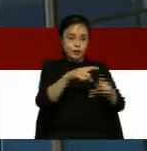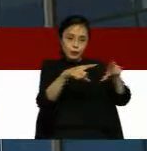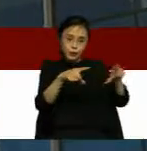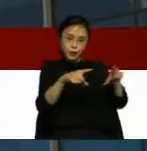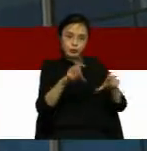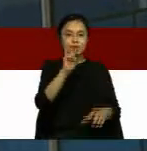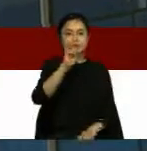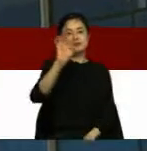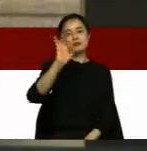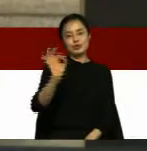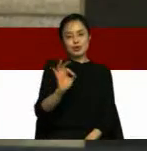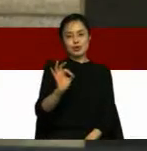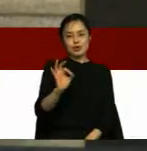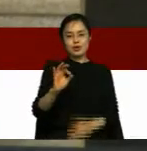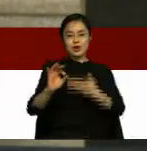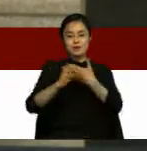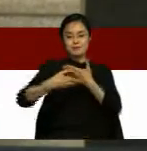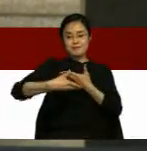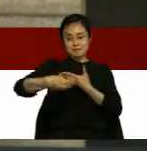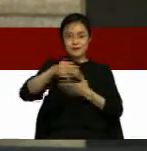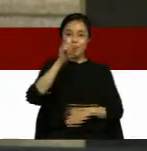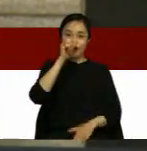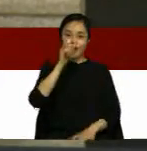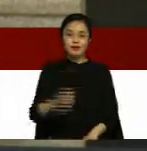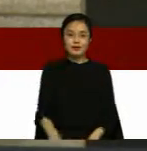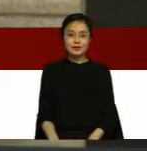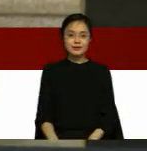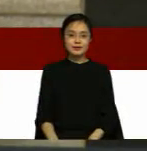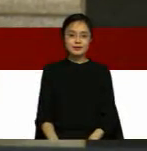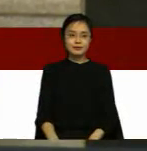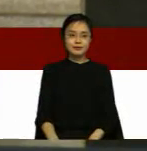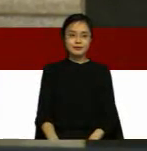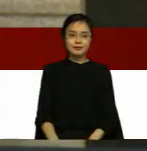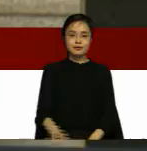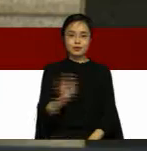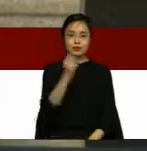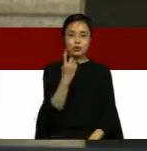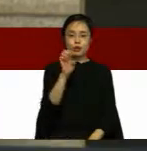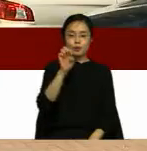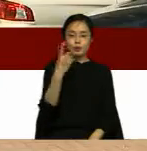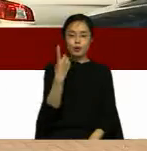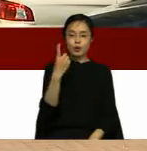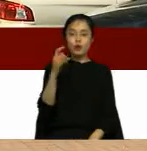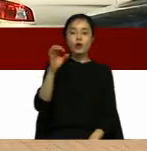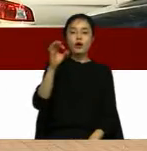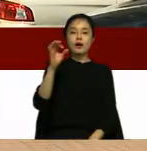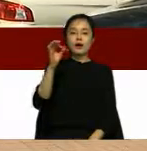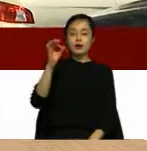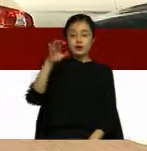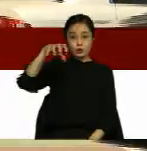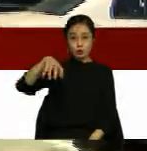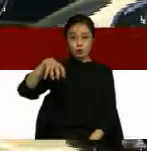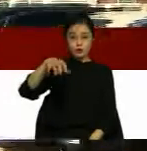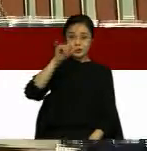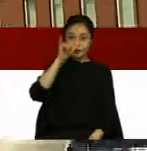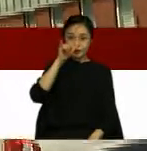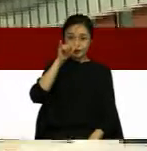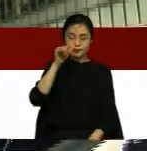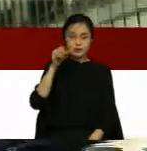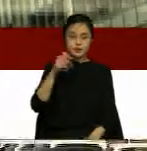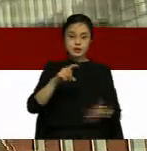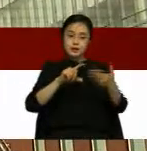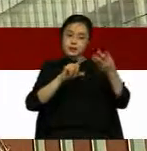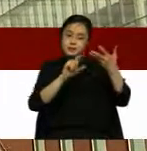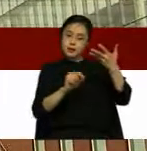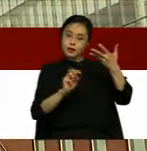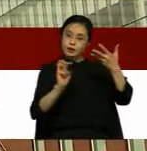광주시 초월읍 경충대로와 오포읍 양촌리길 등에 위치해 있습니다. 신청 자격은 지난달 말일 기준